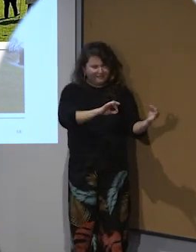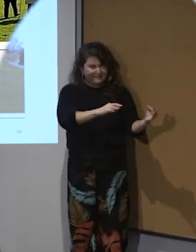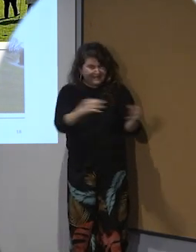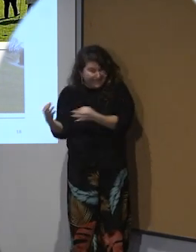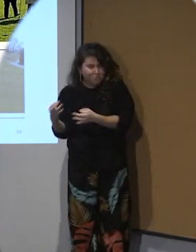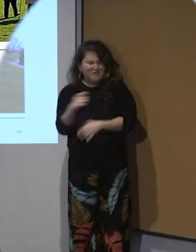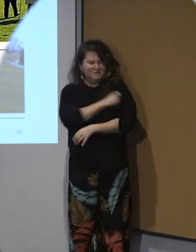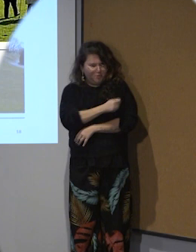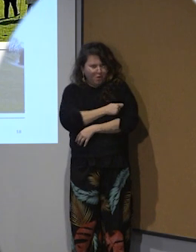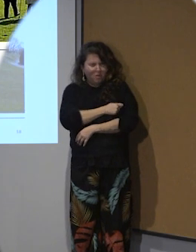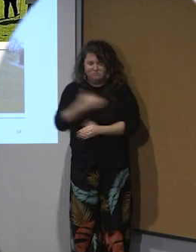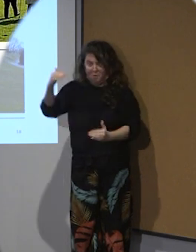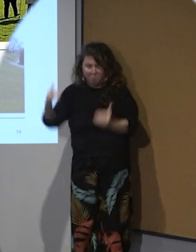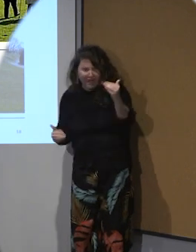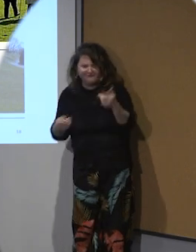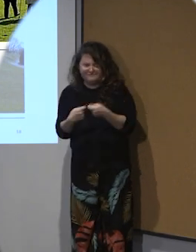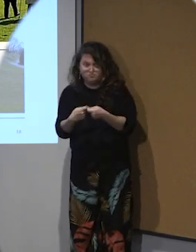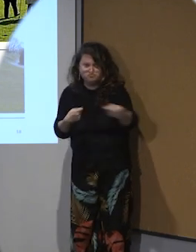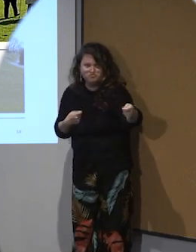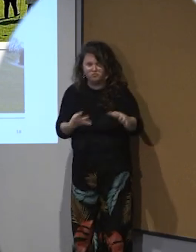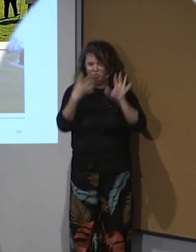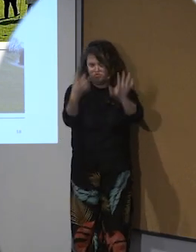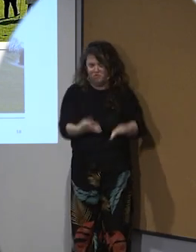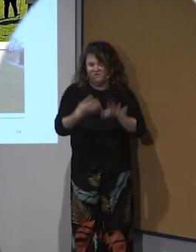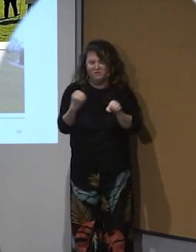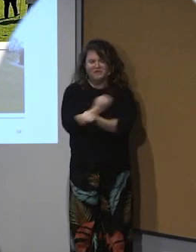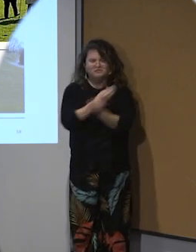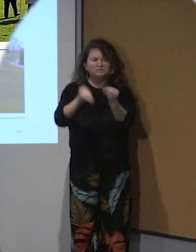entre le sédentaire et l'actif régulier.